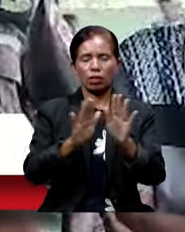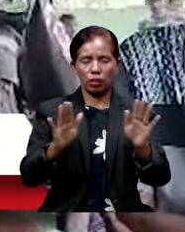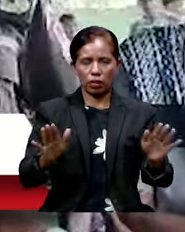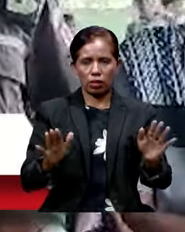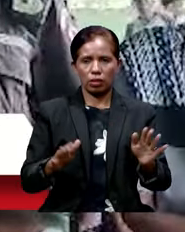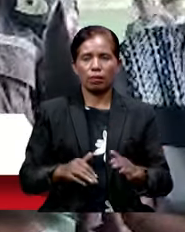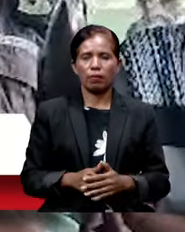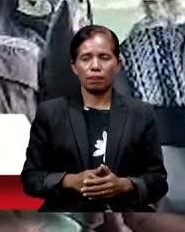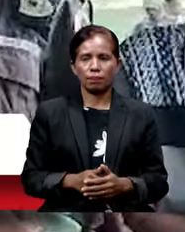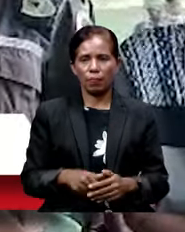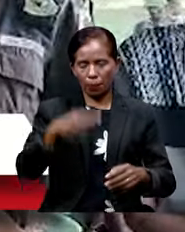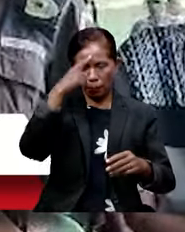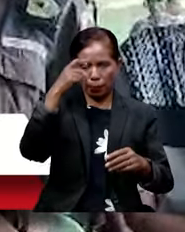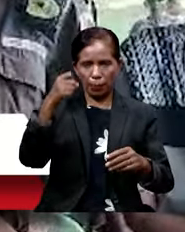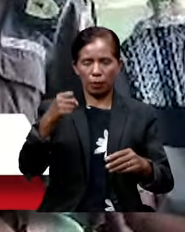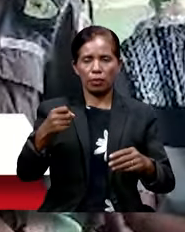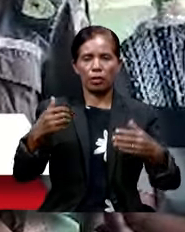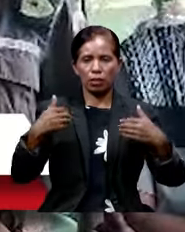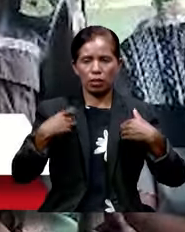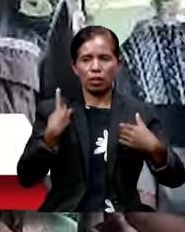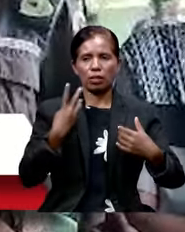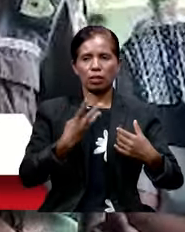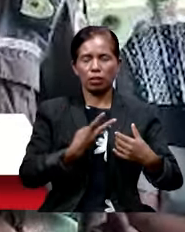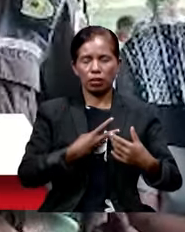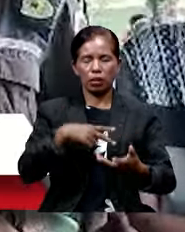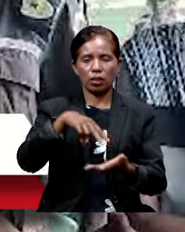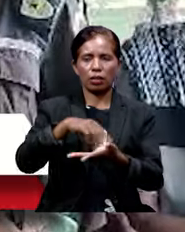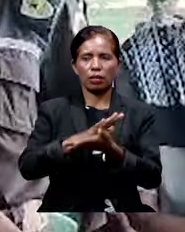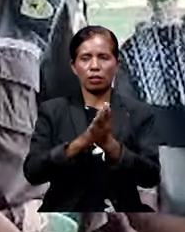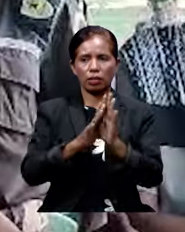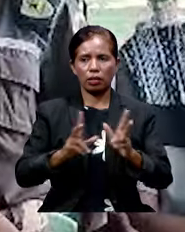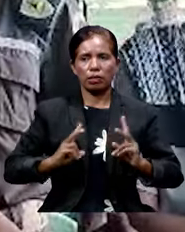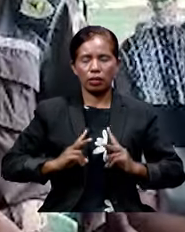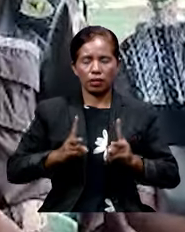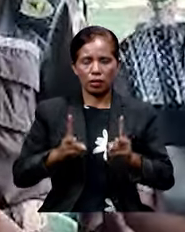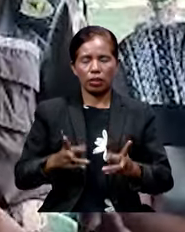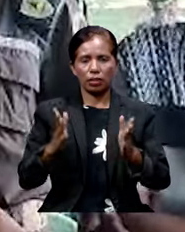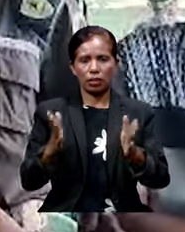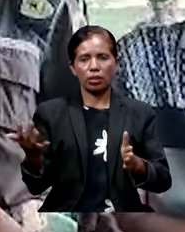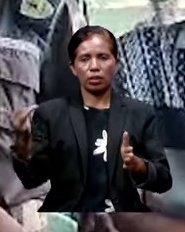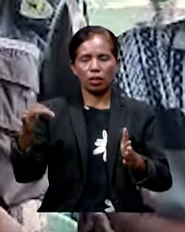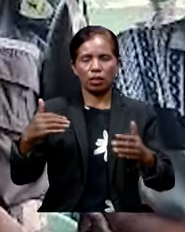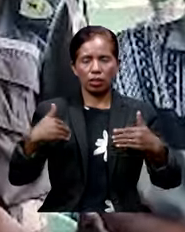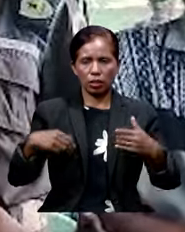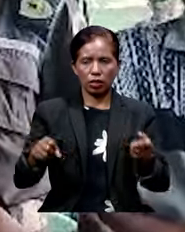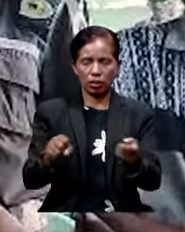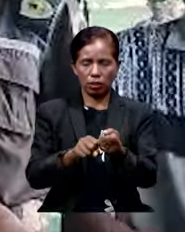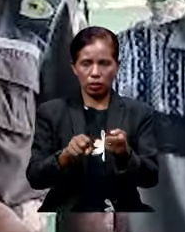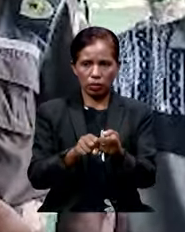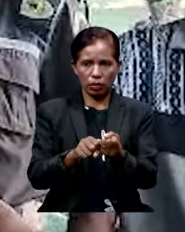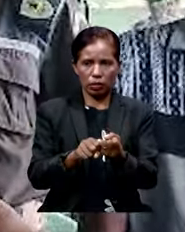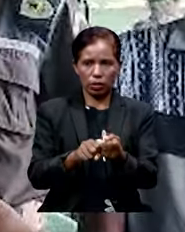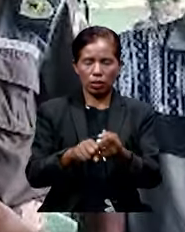Stabilidade tambah iha itania stabilidade la dunia veteranus sira iha ni papel atau kontribusi atau